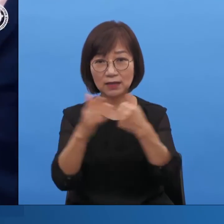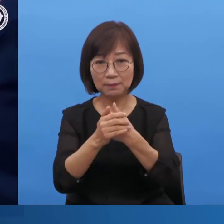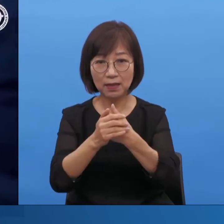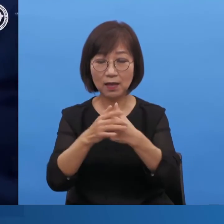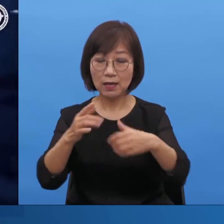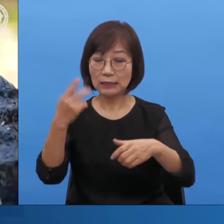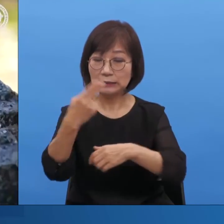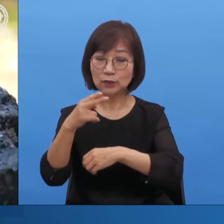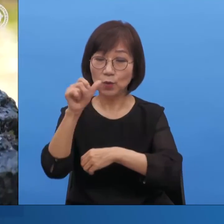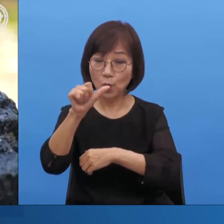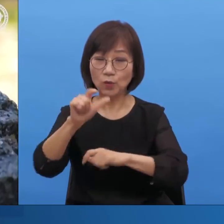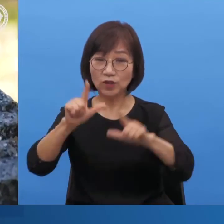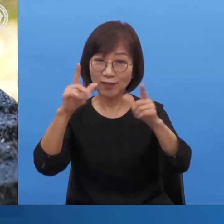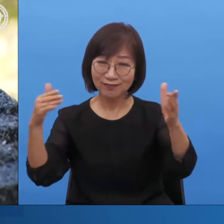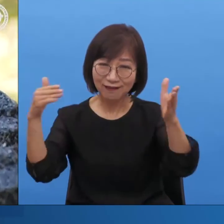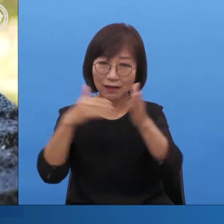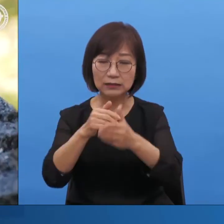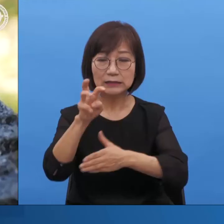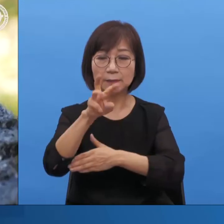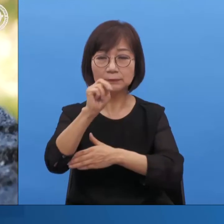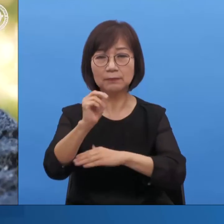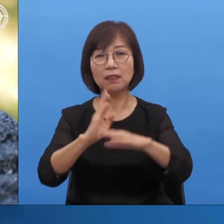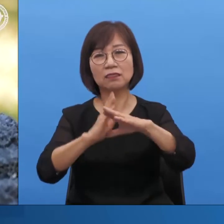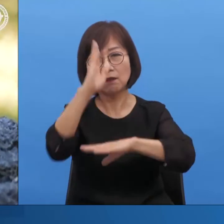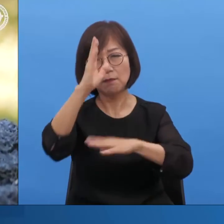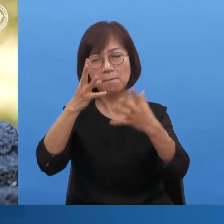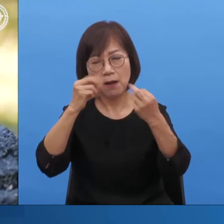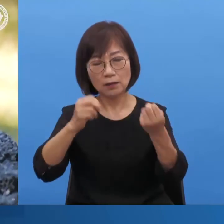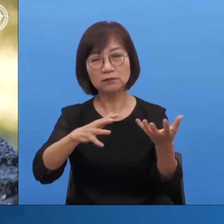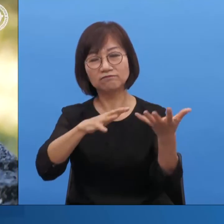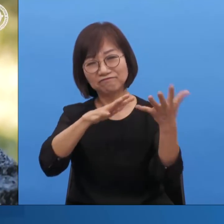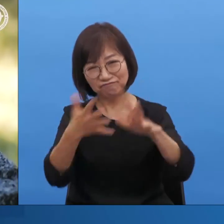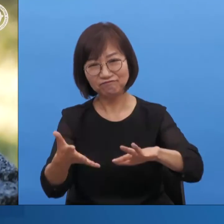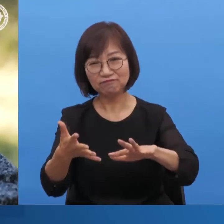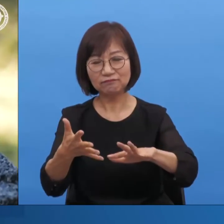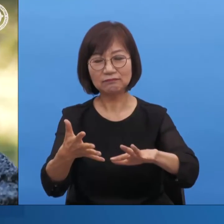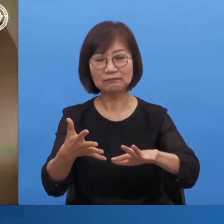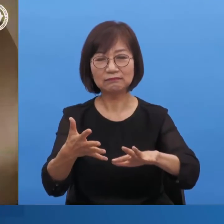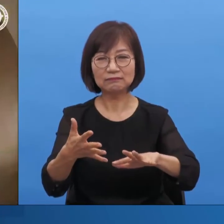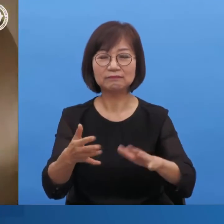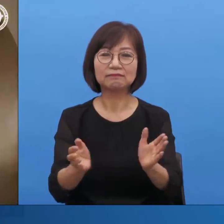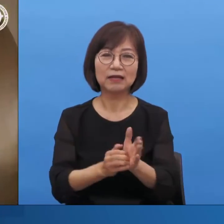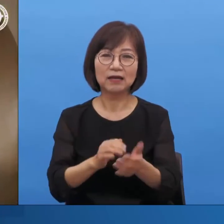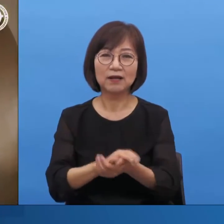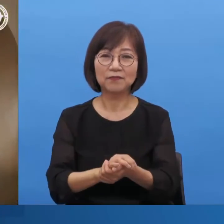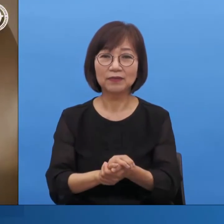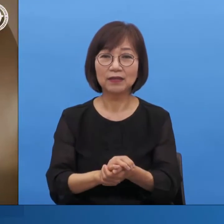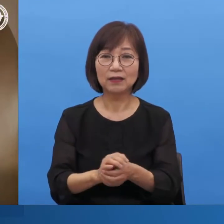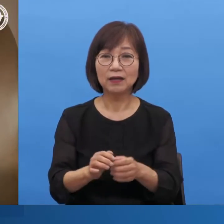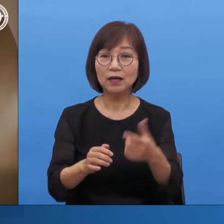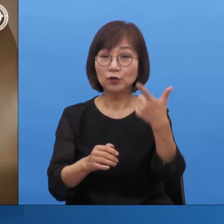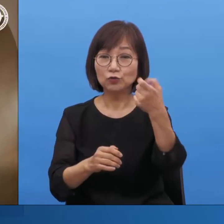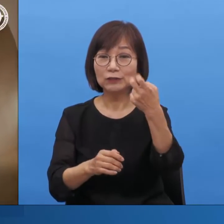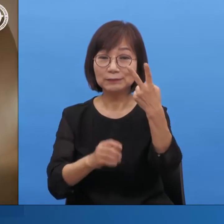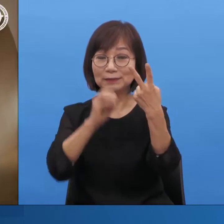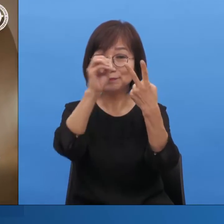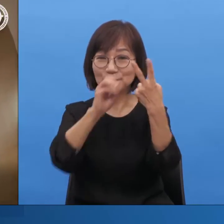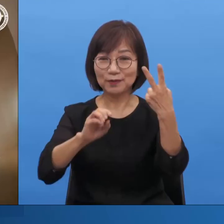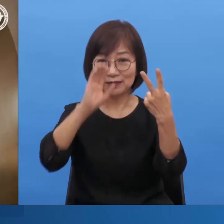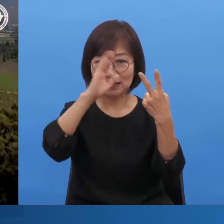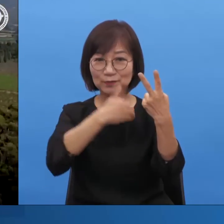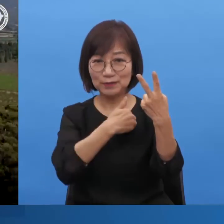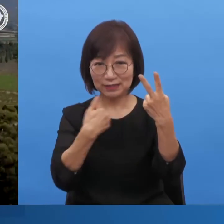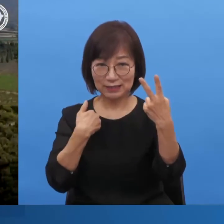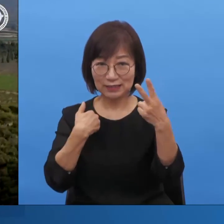체결하기 전까지 30만 명이 넘는 수많은 사상자가 발생한 아픔을 가지고 있습니다. 인구조사 자료에 따르면 약 62%가